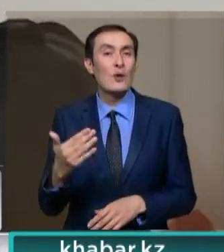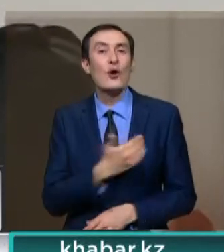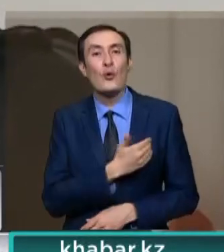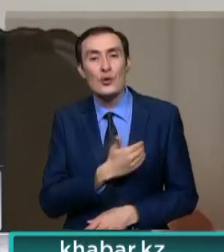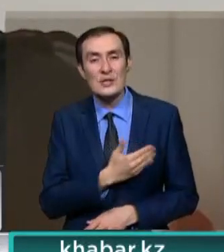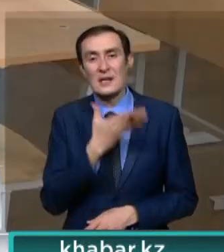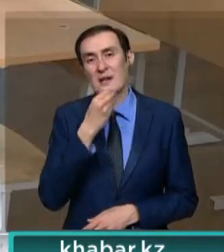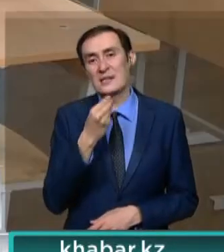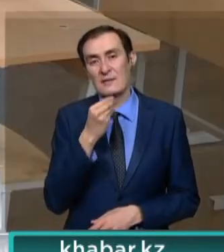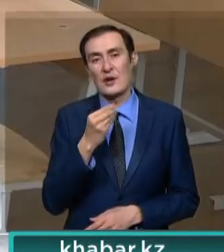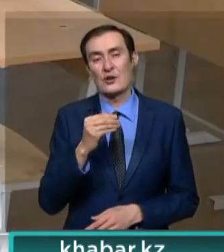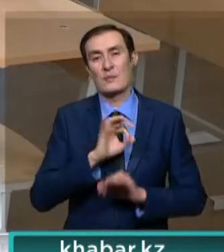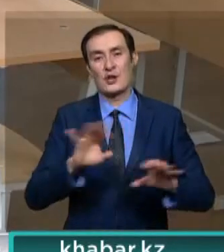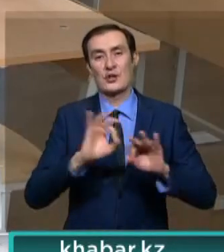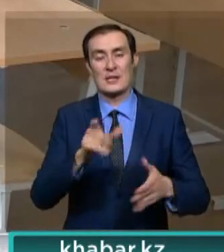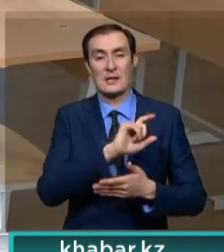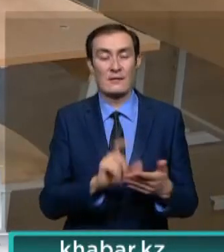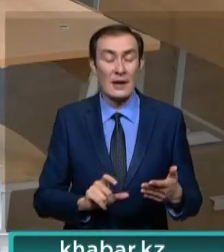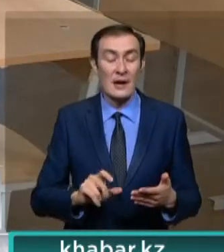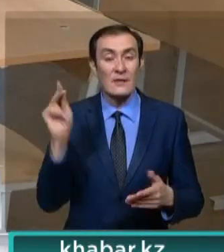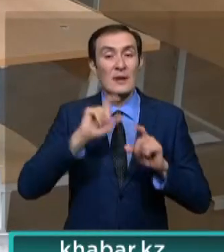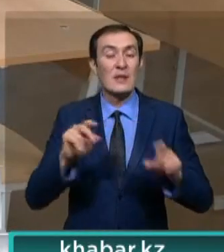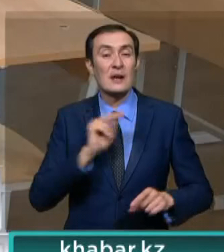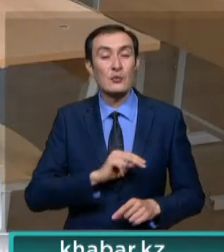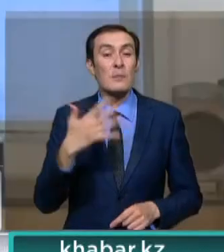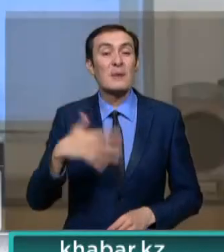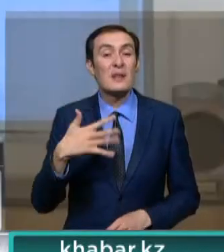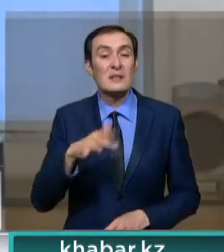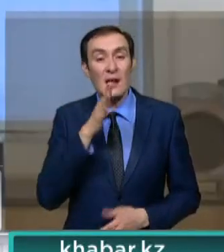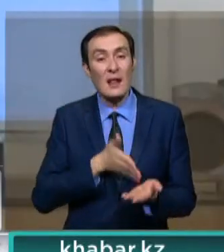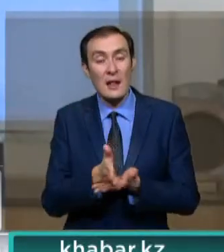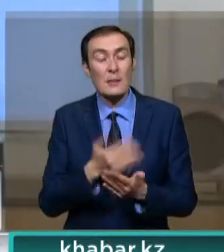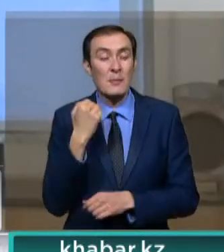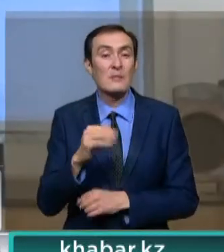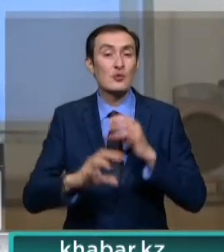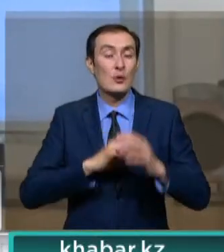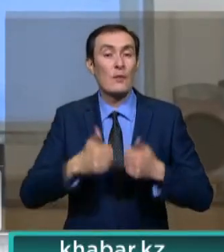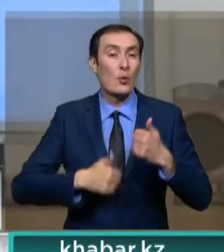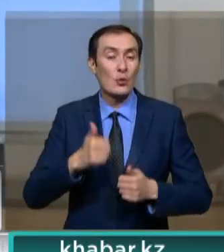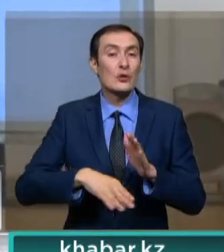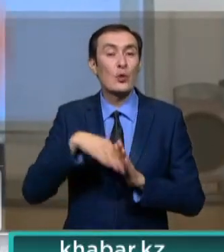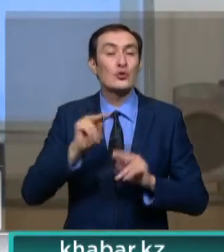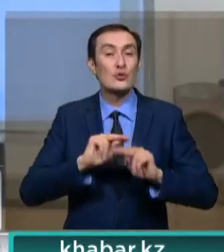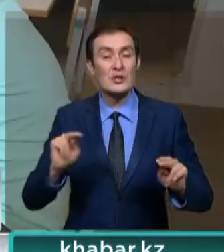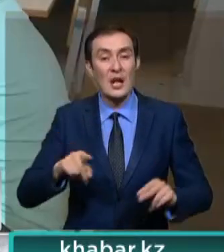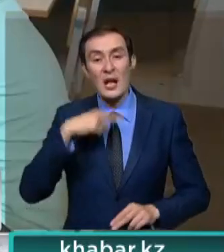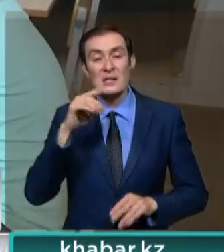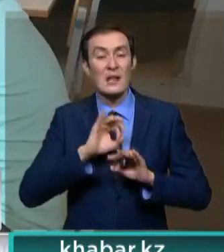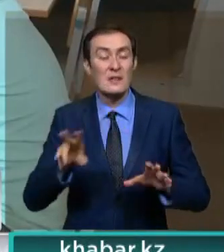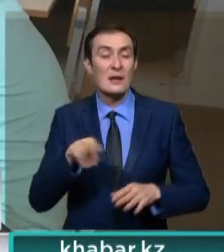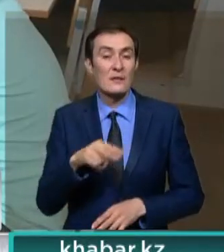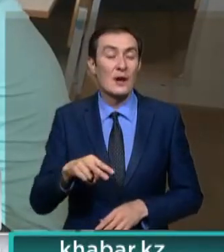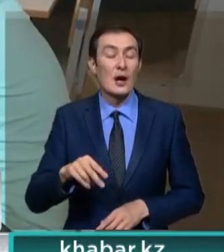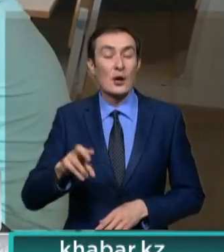хочется красиво прочитать. В первой гимназии Светлана Дроздовская работает вот уже 50 лет. Она победитель международного конкурса «Лучший учитель словесности стран СНГ